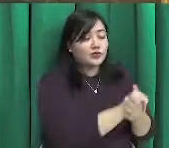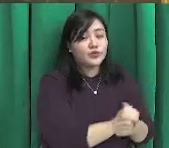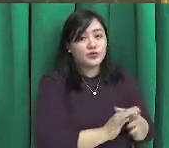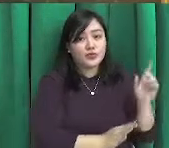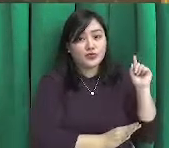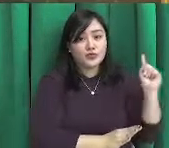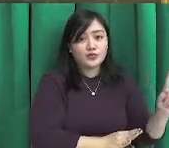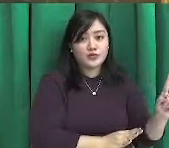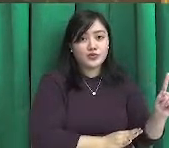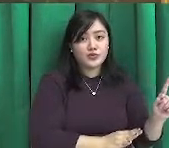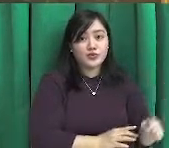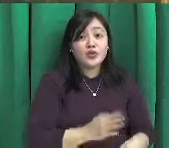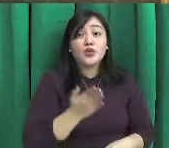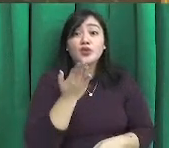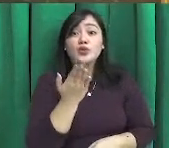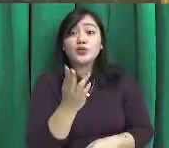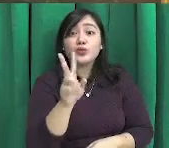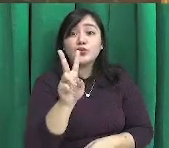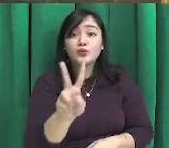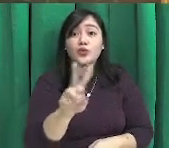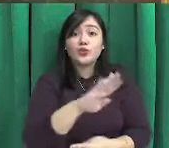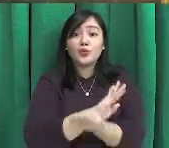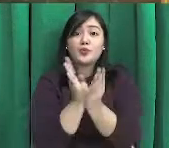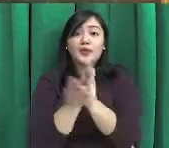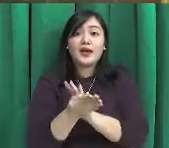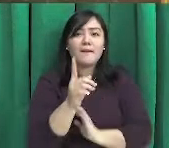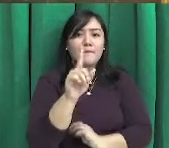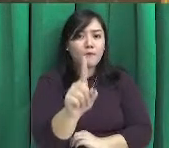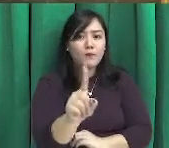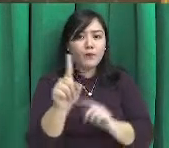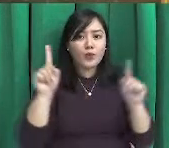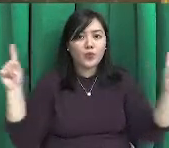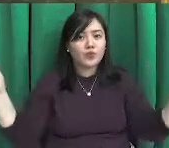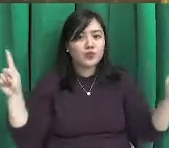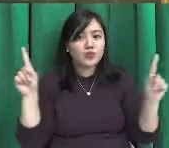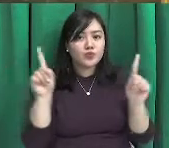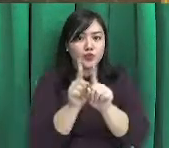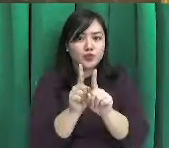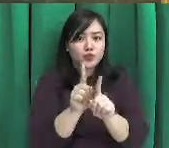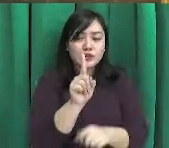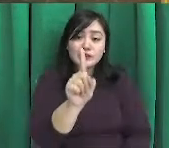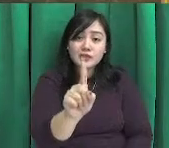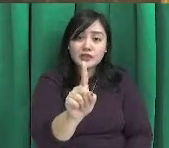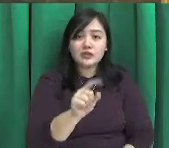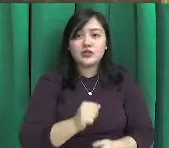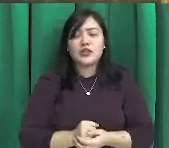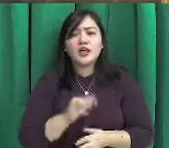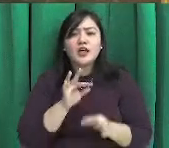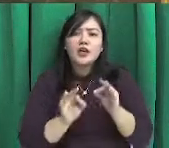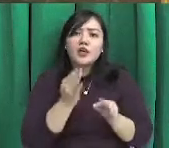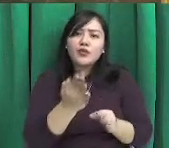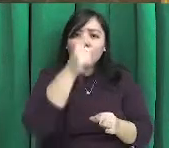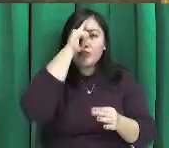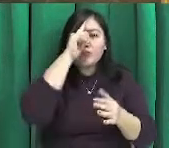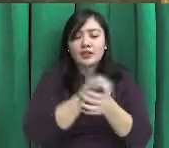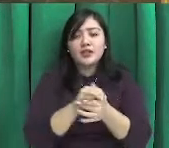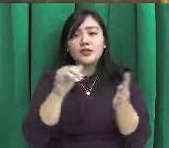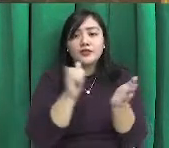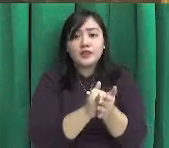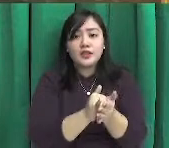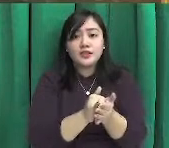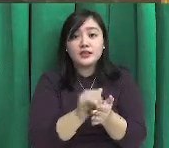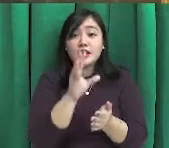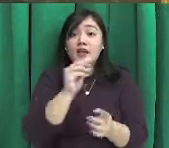Genesis chapter 2. Di ba? Paniwalaan mo yan. At kung yan ay paniniwalaan mo, ilalagay mo sa iyong